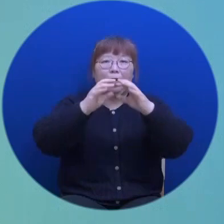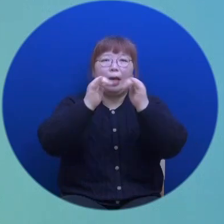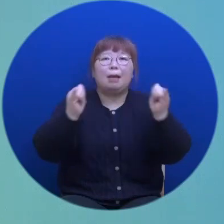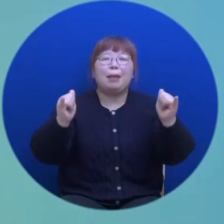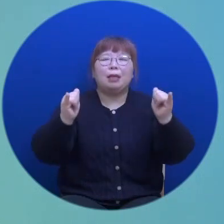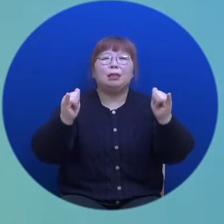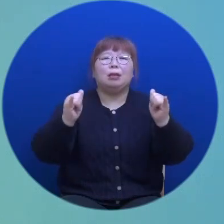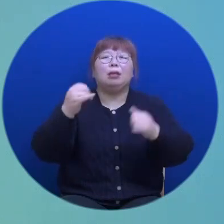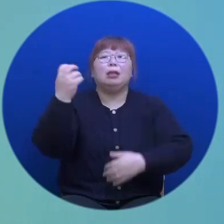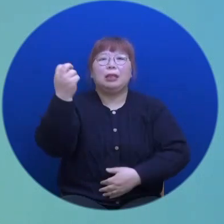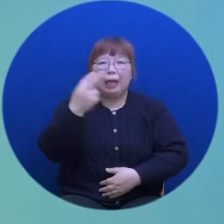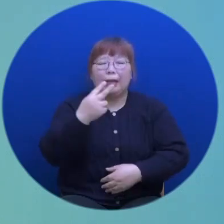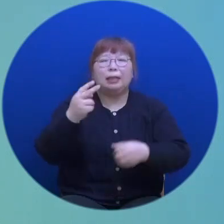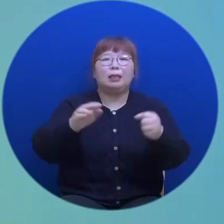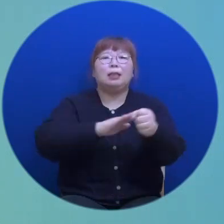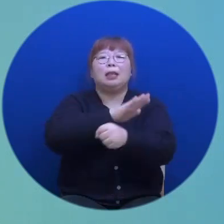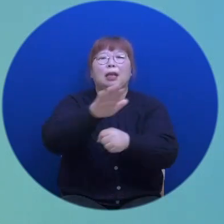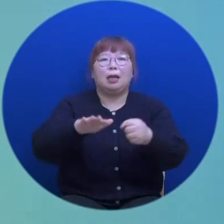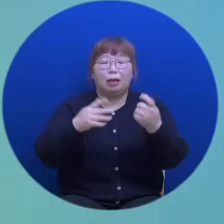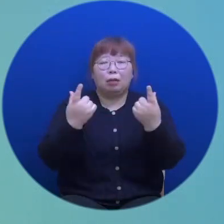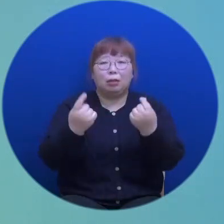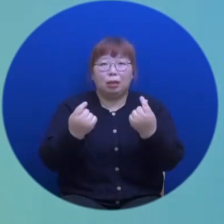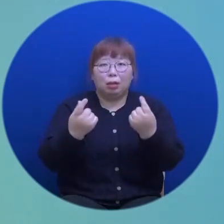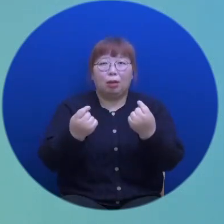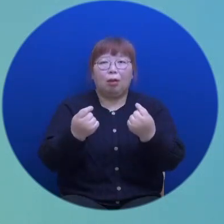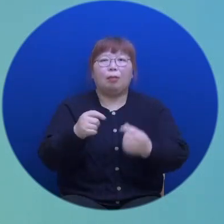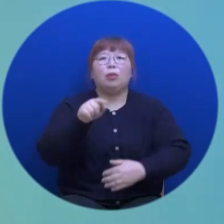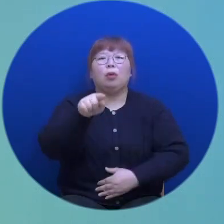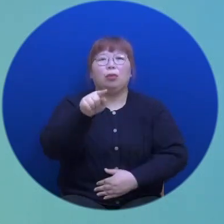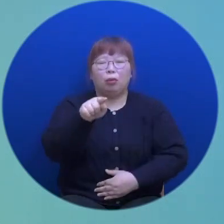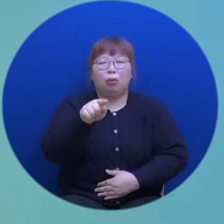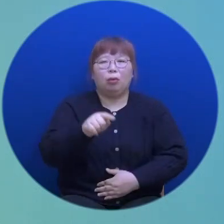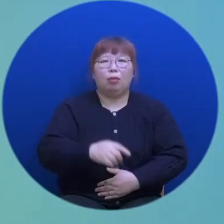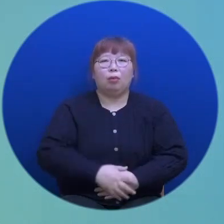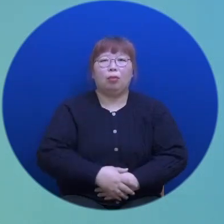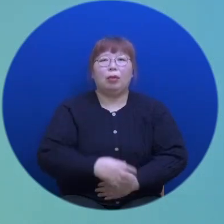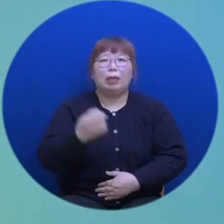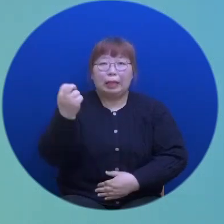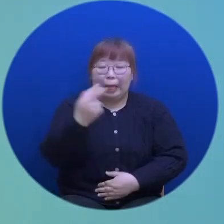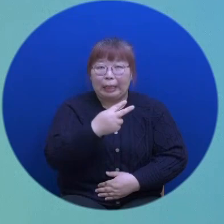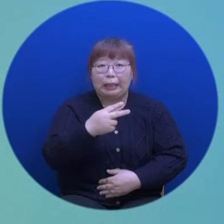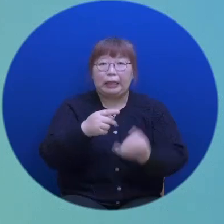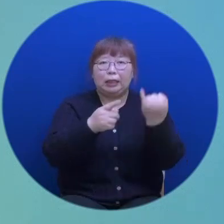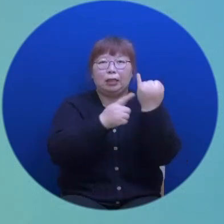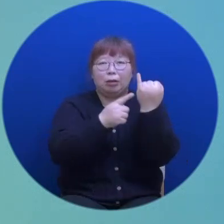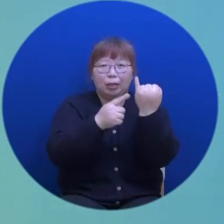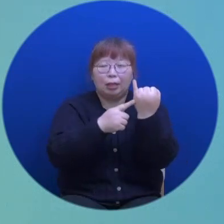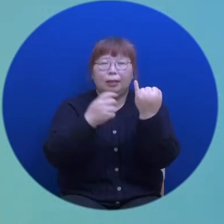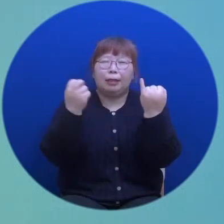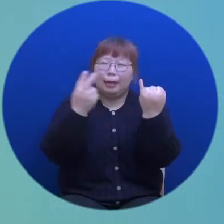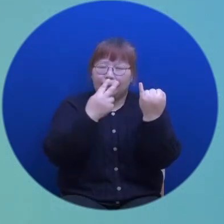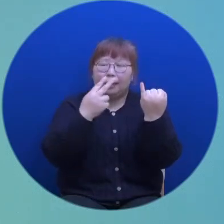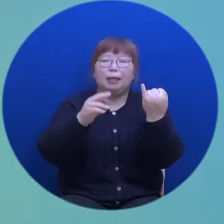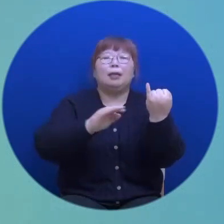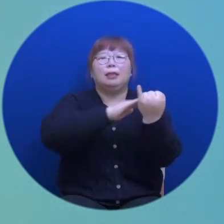다시 사랑한 것처럼 너도 다시 그 여인을 사랑하고